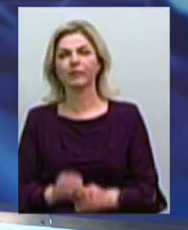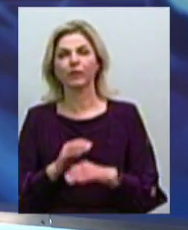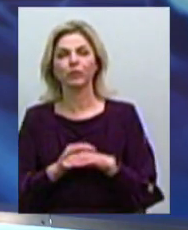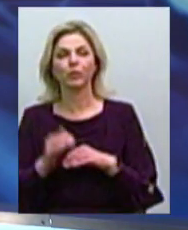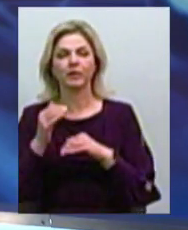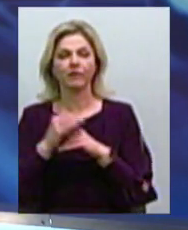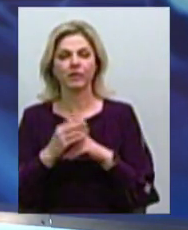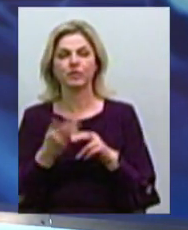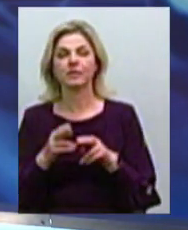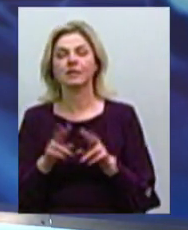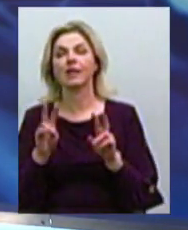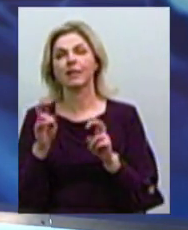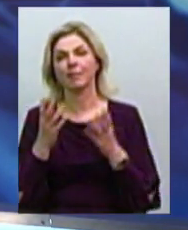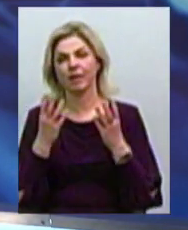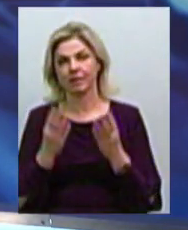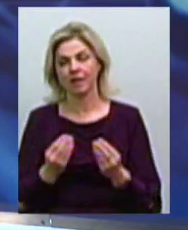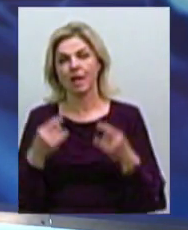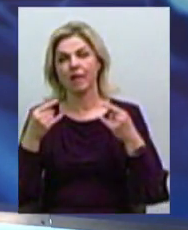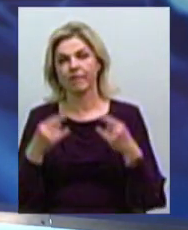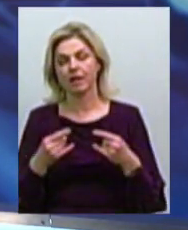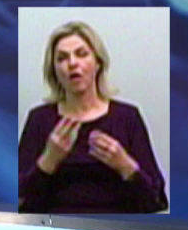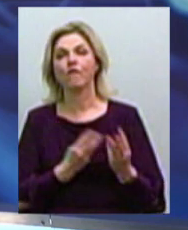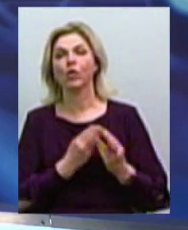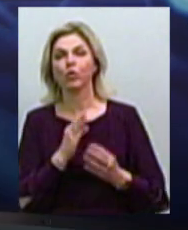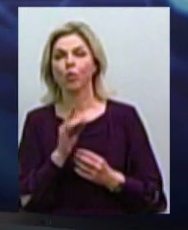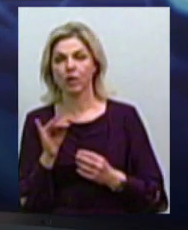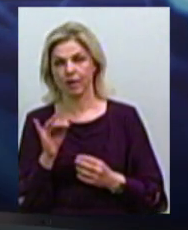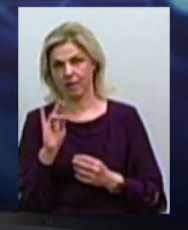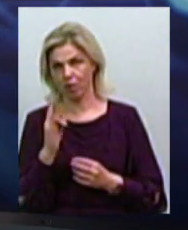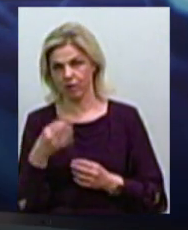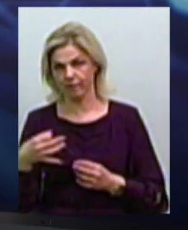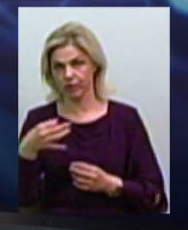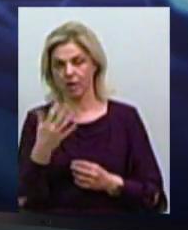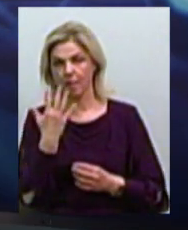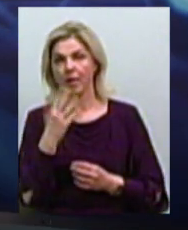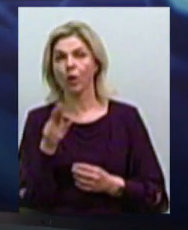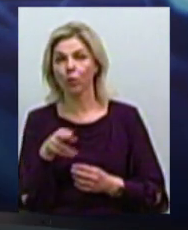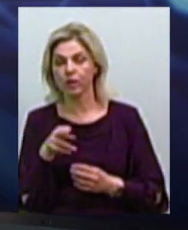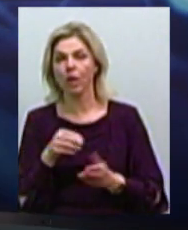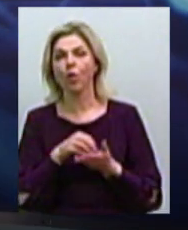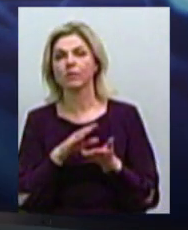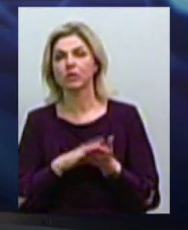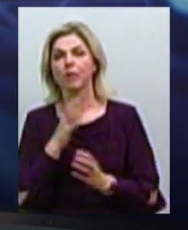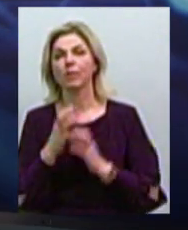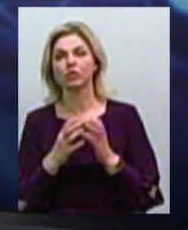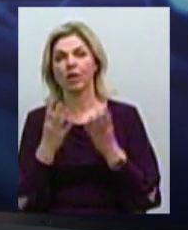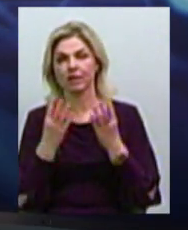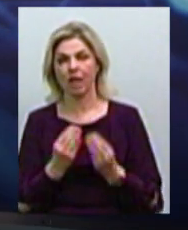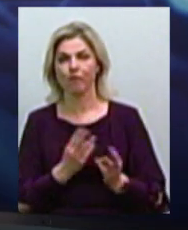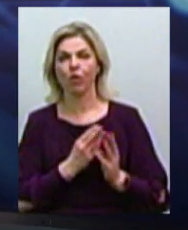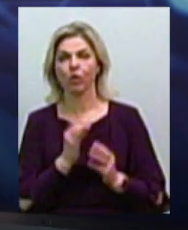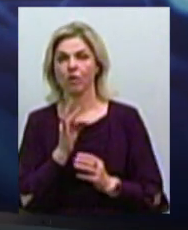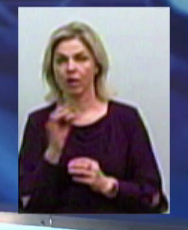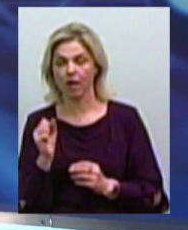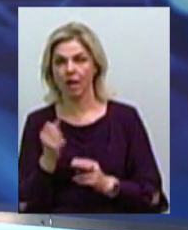Добрий вечір, це тема дня, а тема нашого ефіру – волонтери Миколаївщини. 5 грудня відзначають Міжнародний день волонтера.